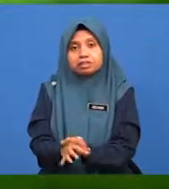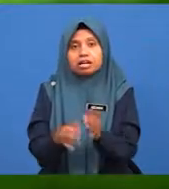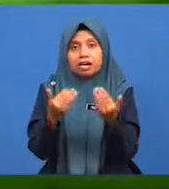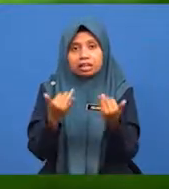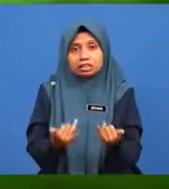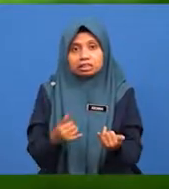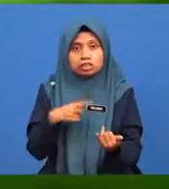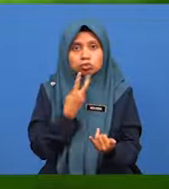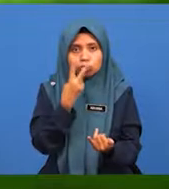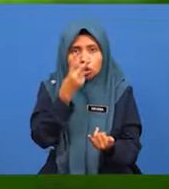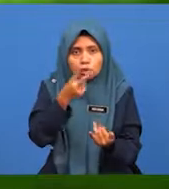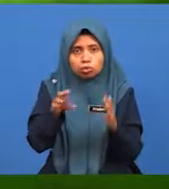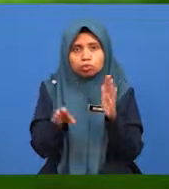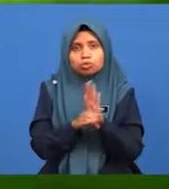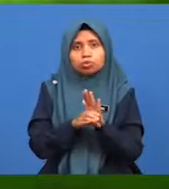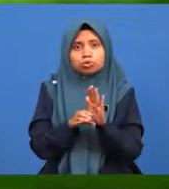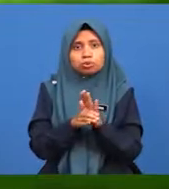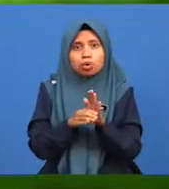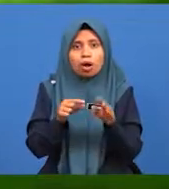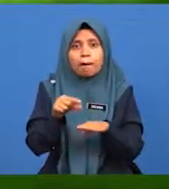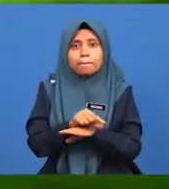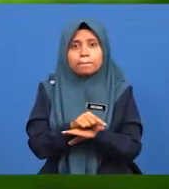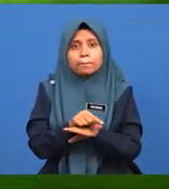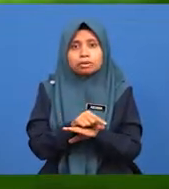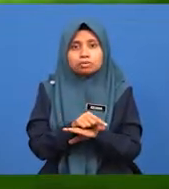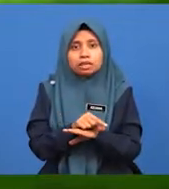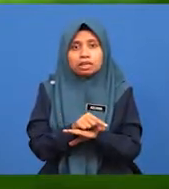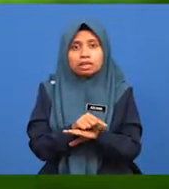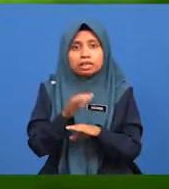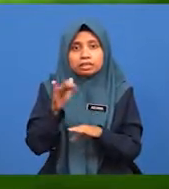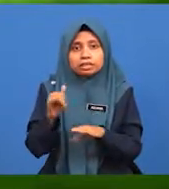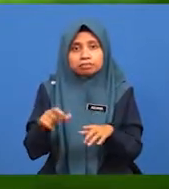Sekarang kita lihat contoh-contoh penggunaan penjodoh